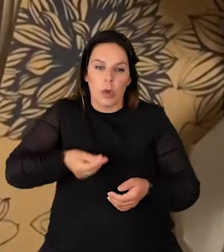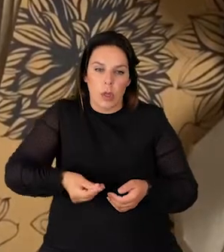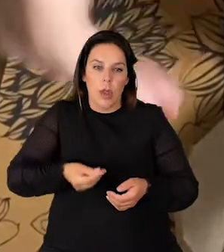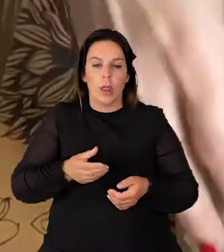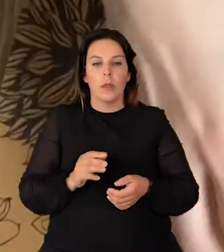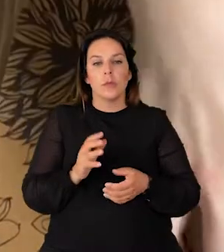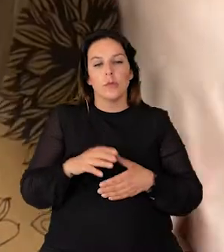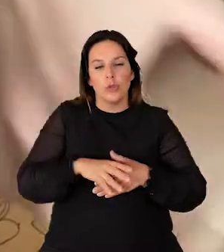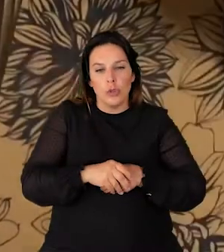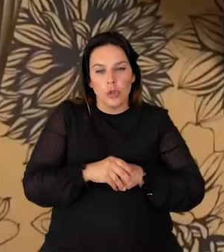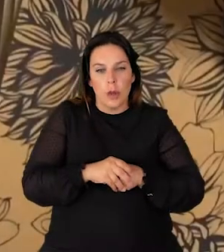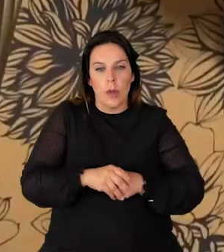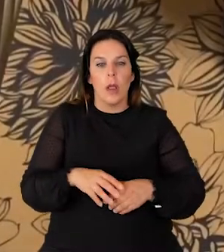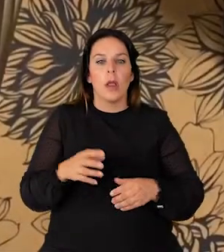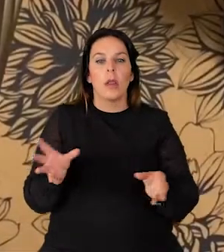rozmazać.